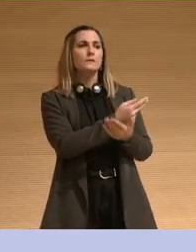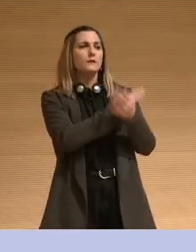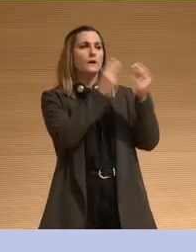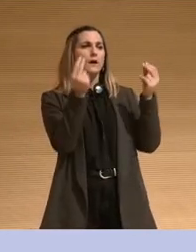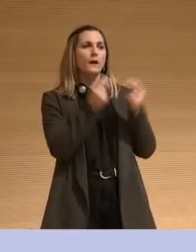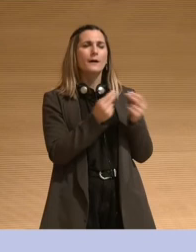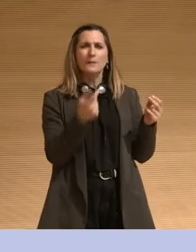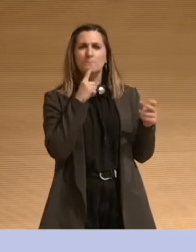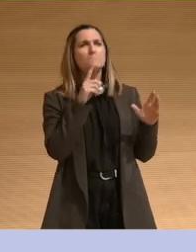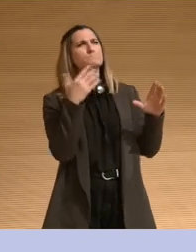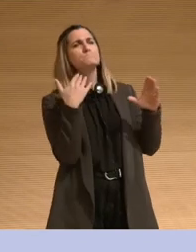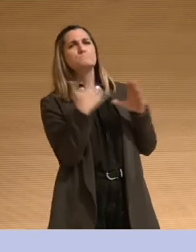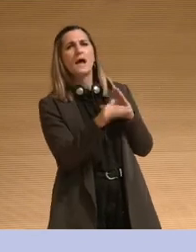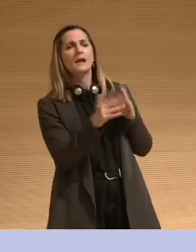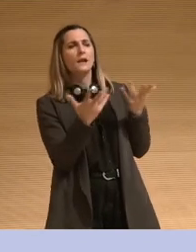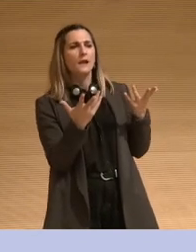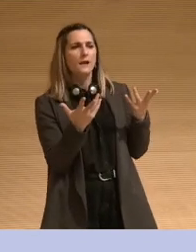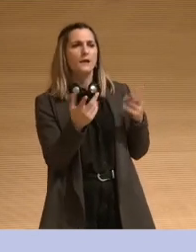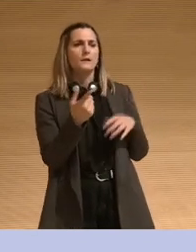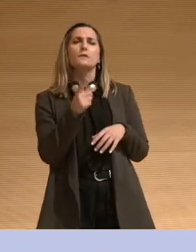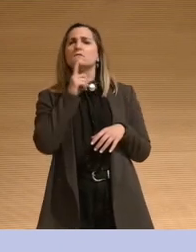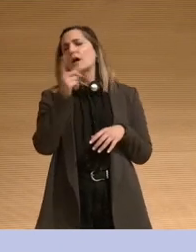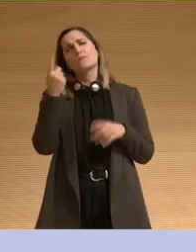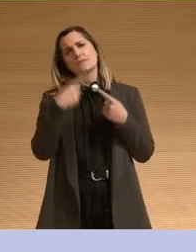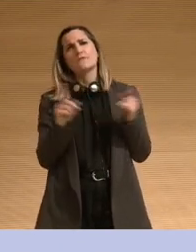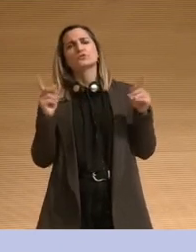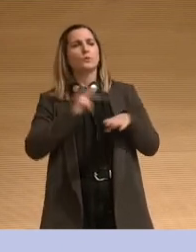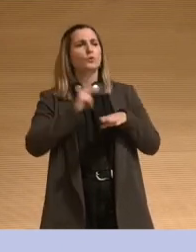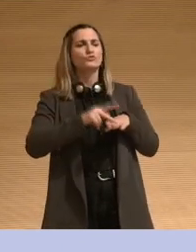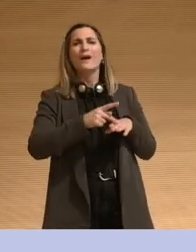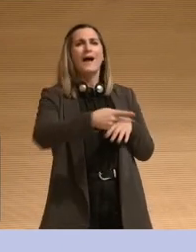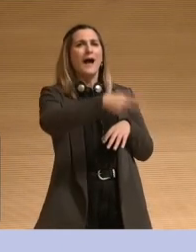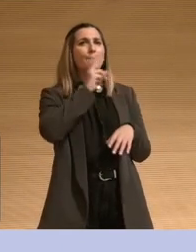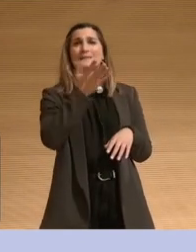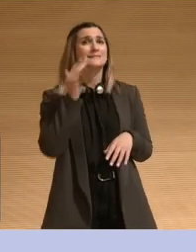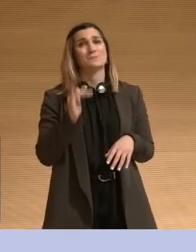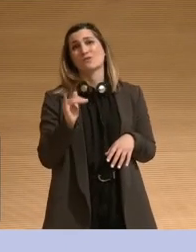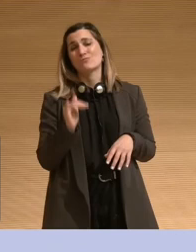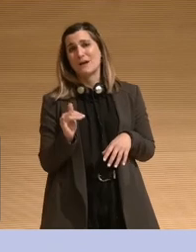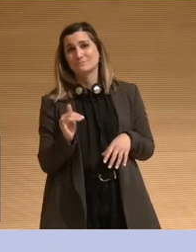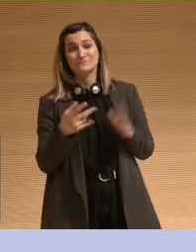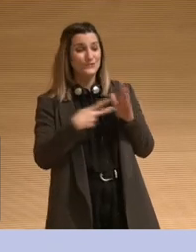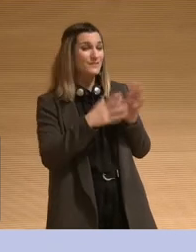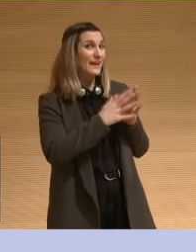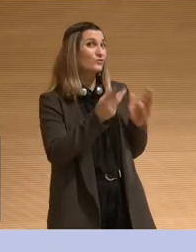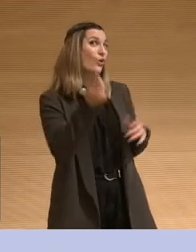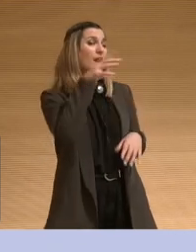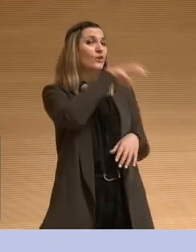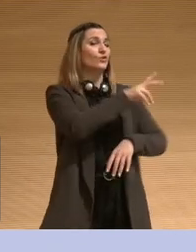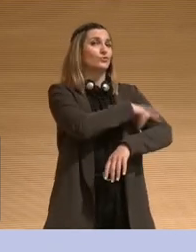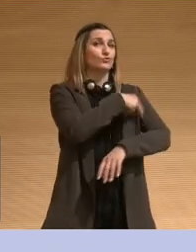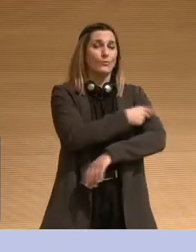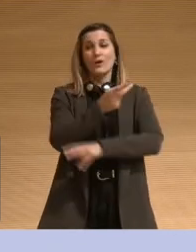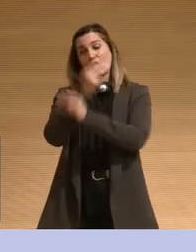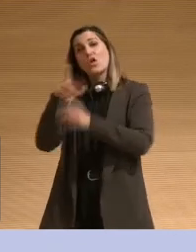πρωτοκολλημένη ήταν η πρόταση για άλλο project, αλλά δεν έχω πάρει απάντηση ακόμη. Άρα λοιπόν νομίζω ότι εκεί